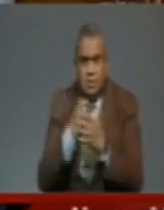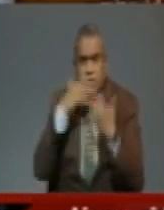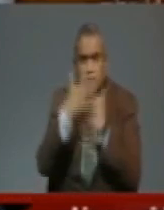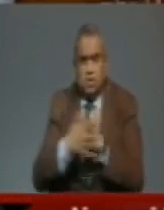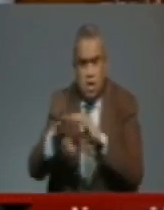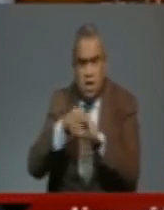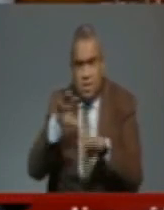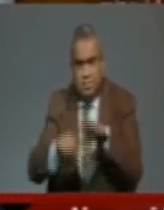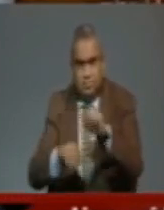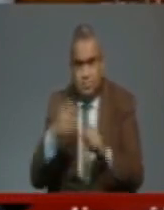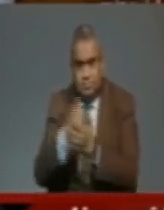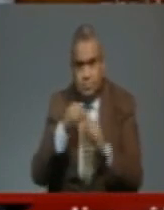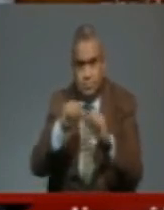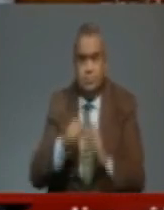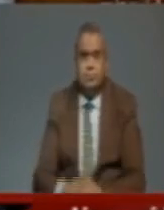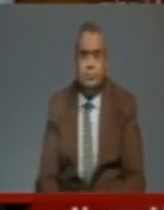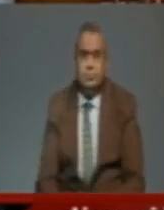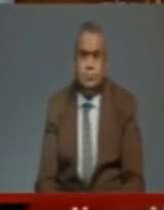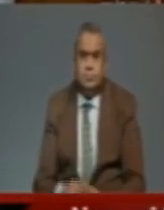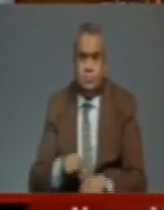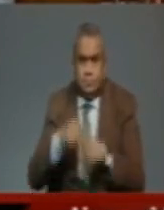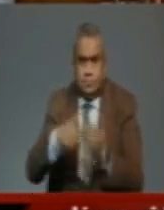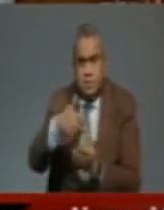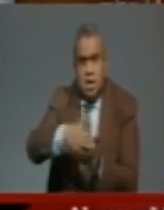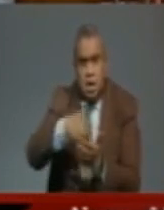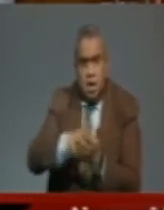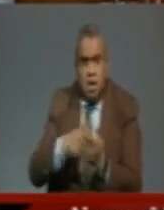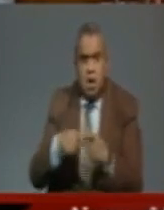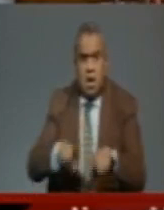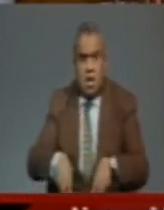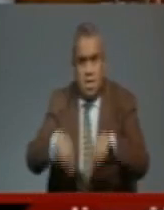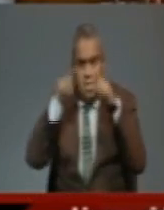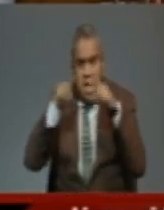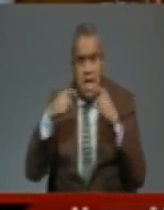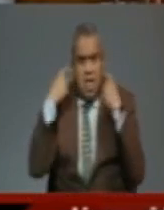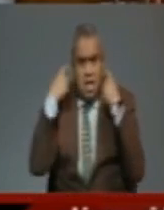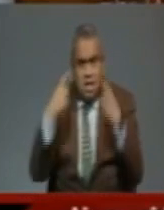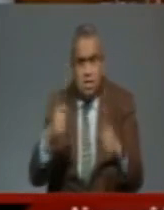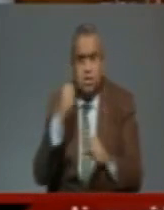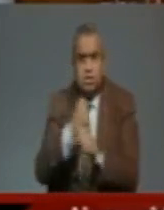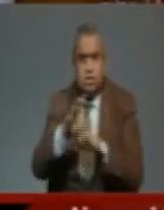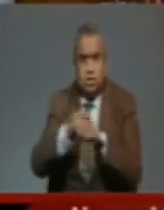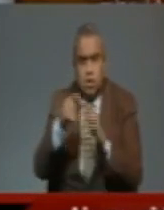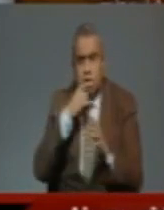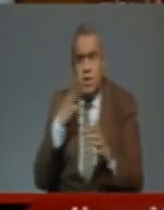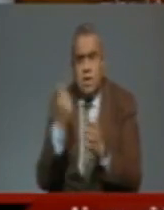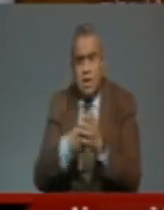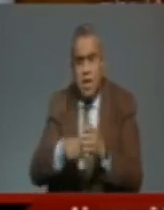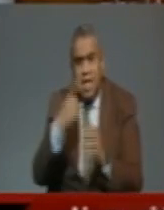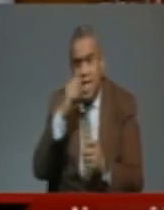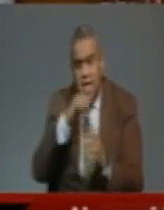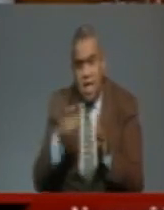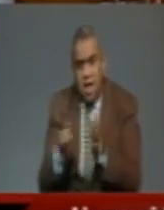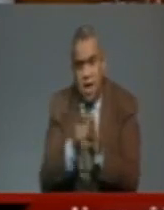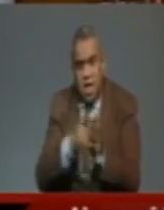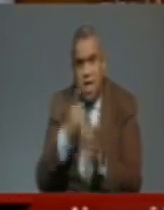رصيف، الكركات سيادتك شغاله ان شاء الله يا فندم. المحطه دي هيبقى فيها ارصفه 1970 متر بعمق 18